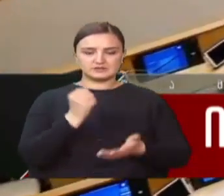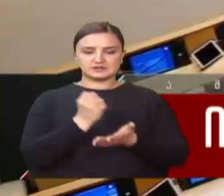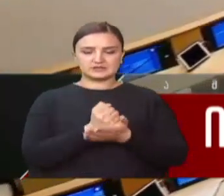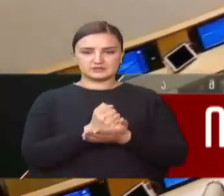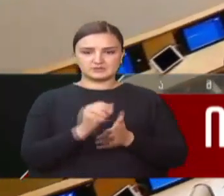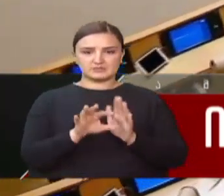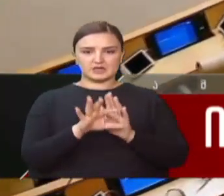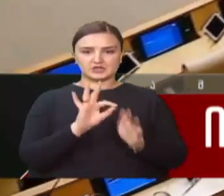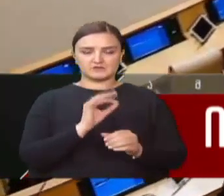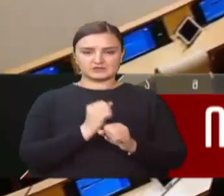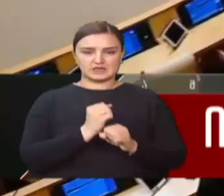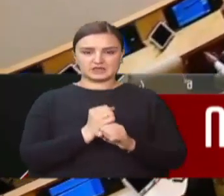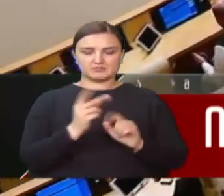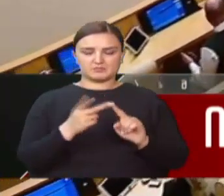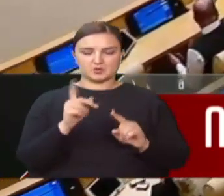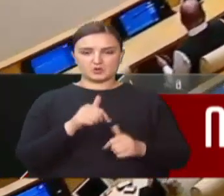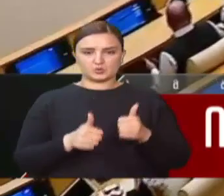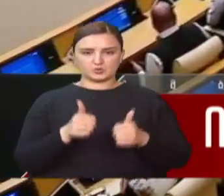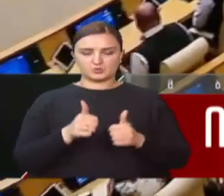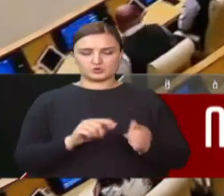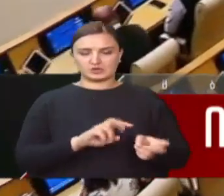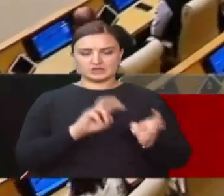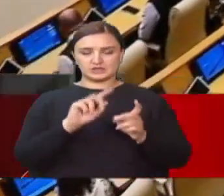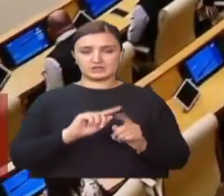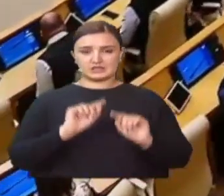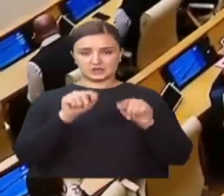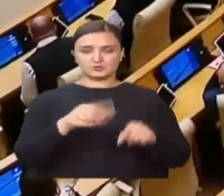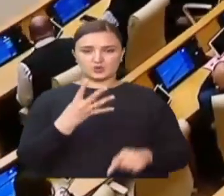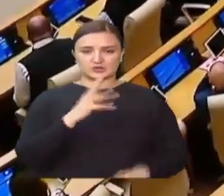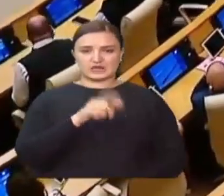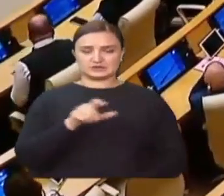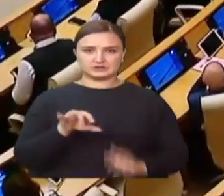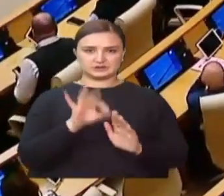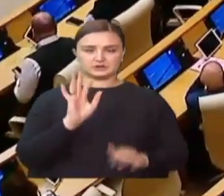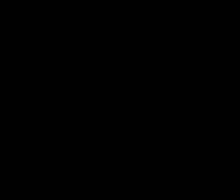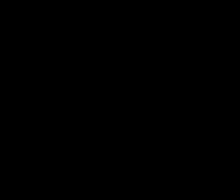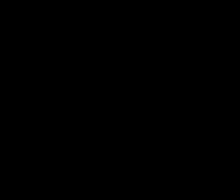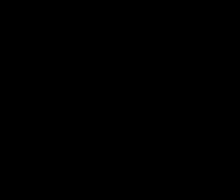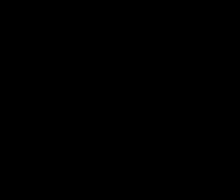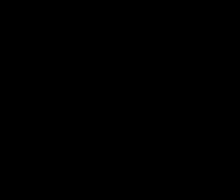დასამტკიცებლად არჩევანის გაკეთება მეორე ტურში გადასულ 4 კანდიდატს შორის მოუწევს.